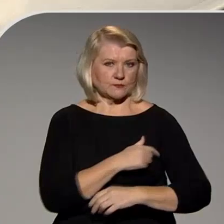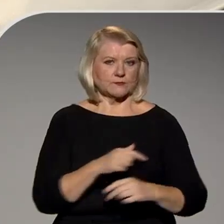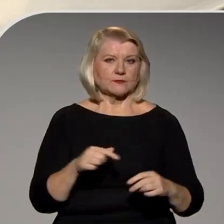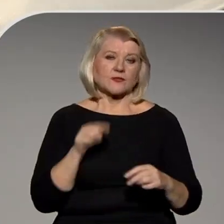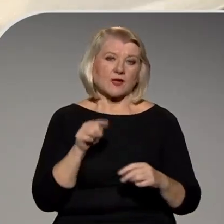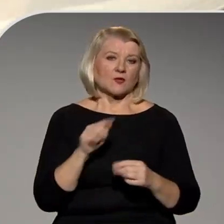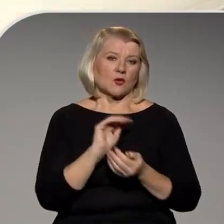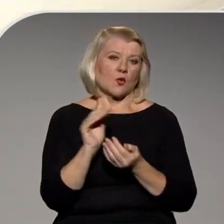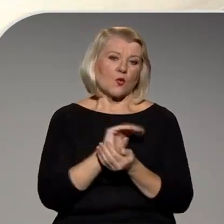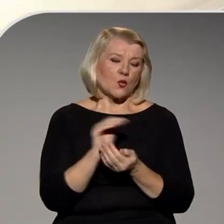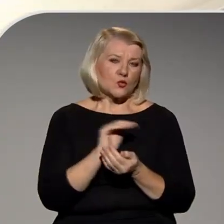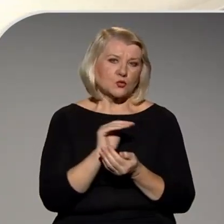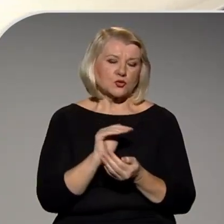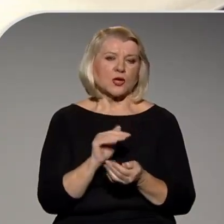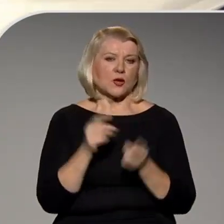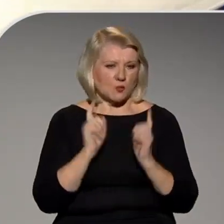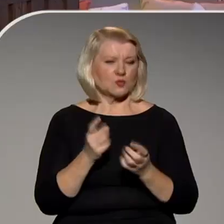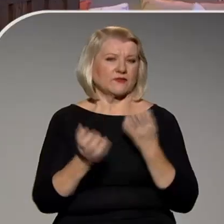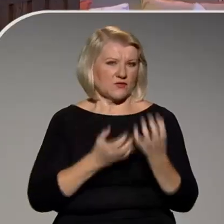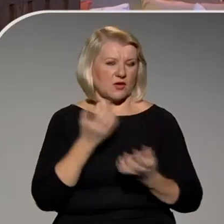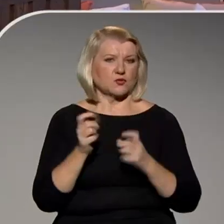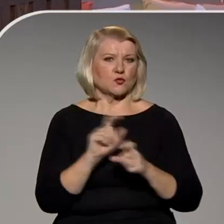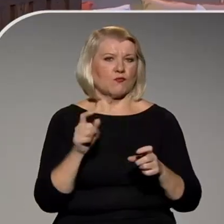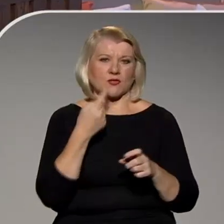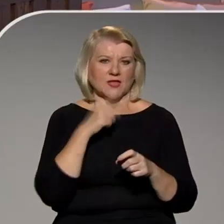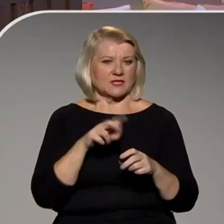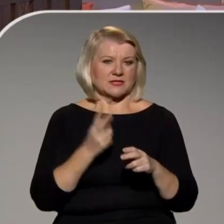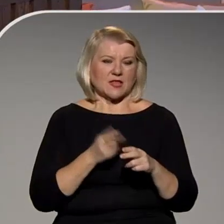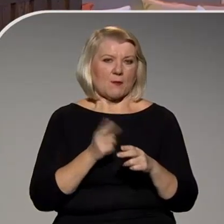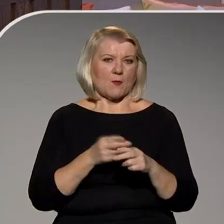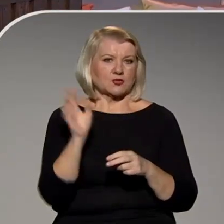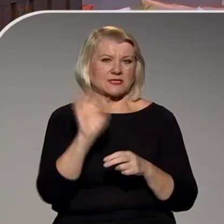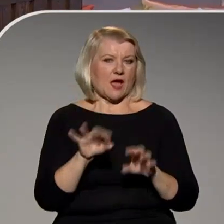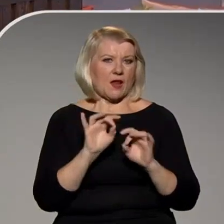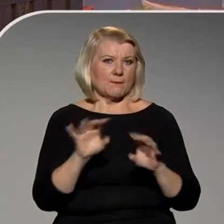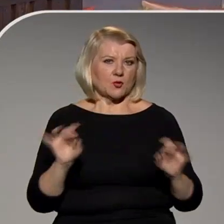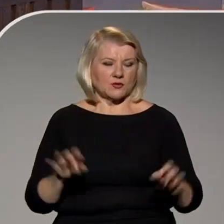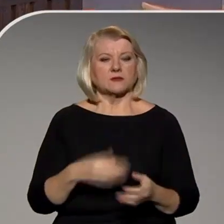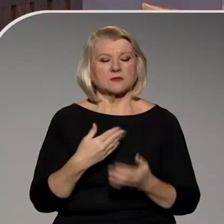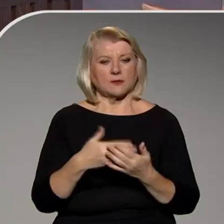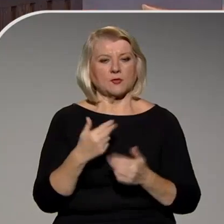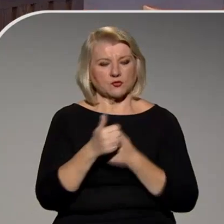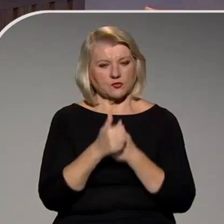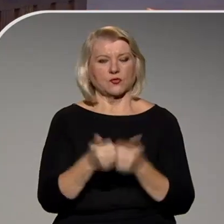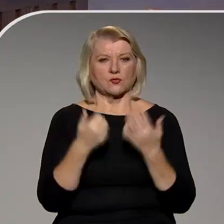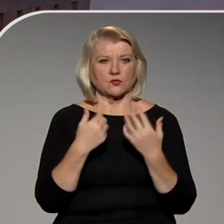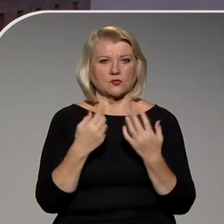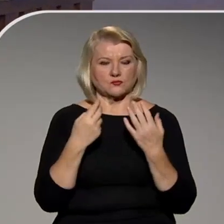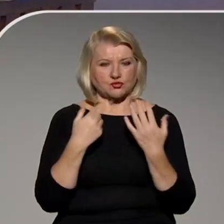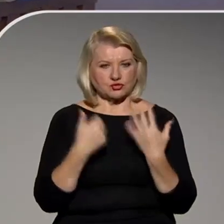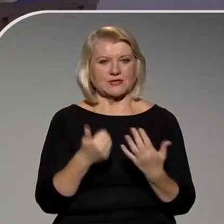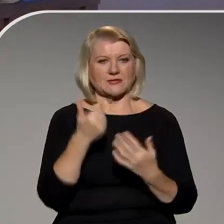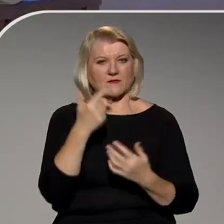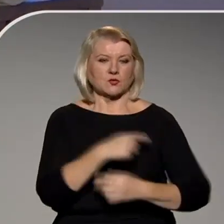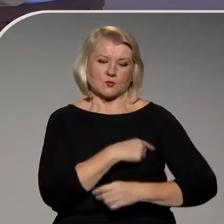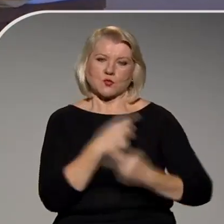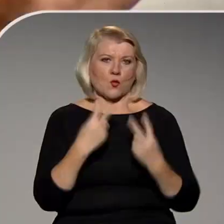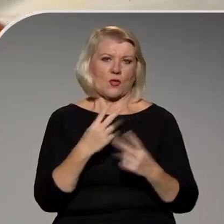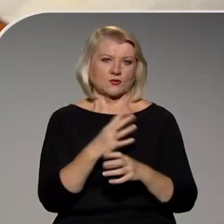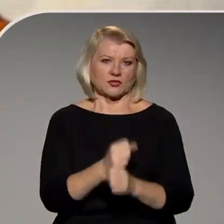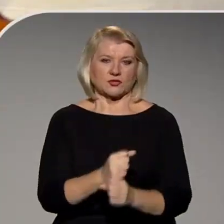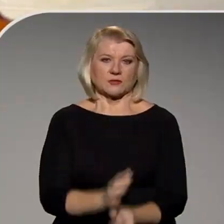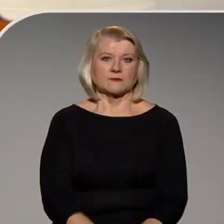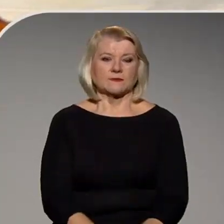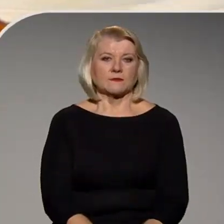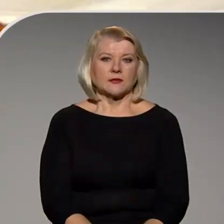kuře, salmonelu mít nechceme, takže je tam těch 62 stupňů důležitých. Tak my teď smícháme tu